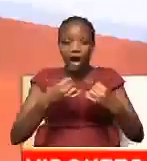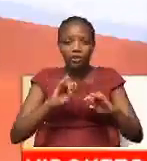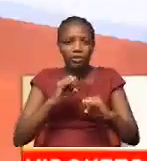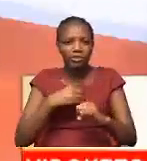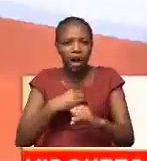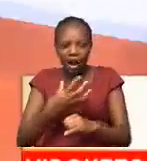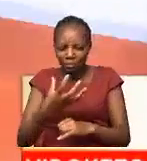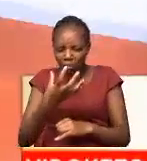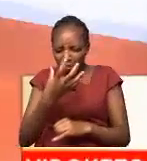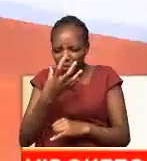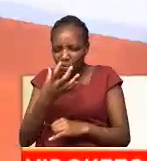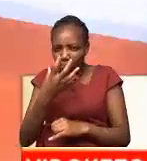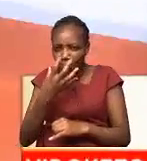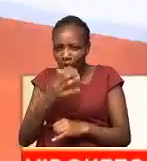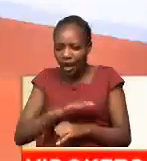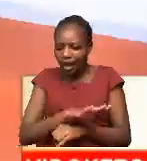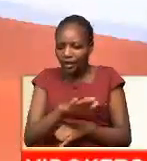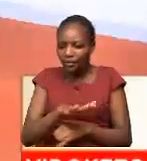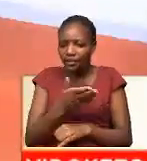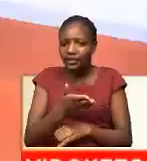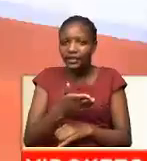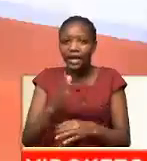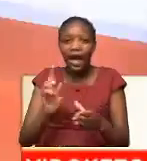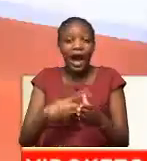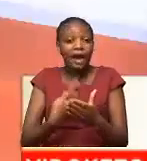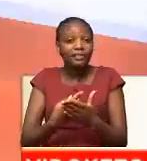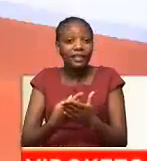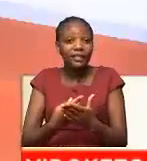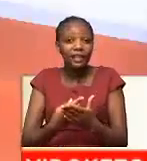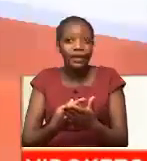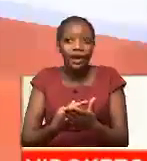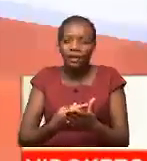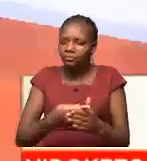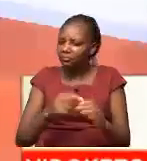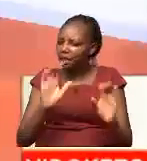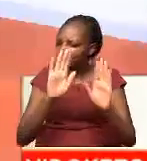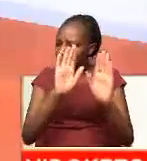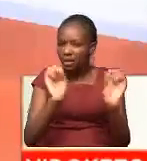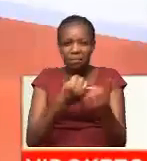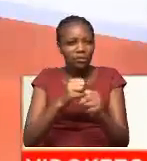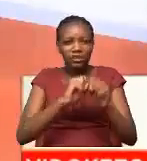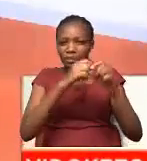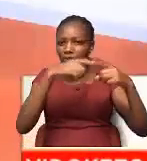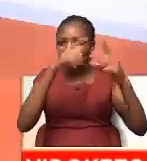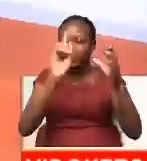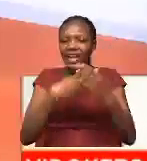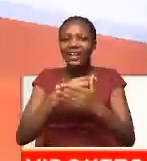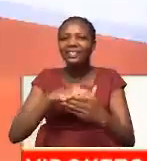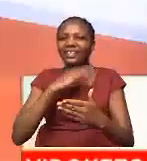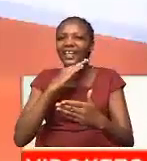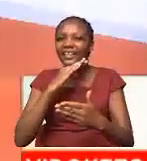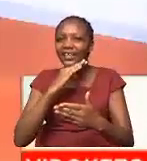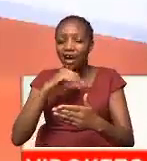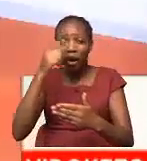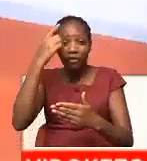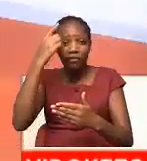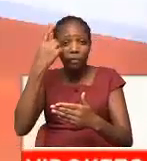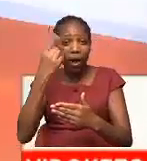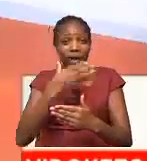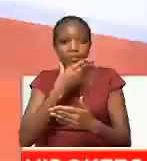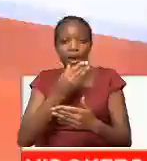oksijeni kwenye timbo za migodi kwa kupepea matawi zimeambulia patupu na kusababisha kifo cha mwanaume wa umri wa